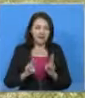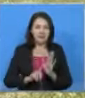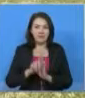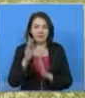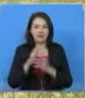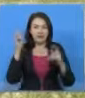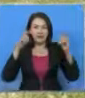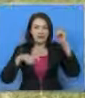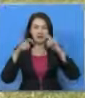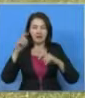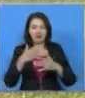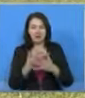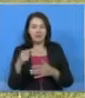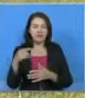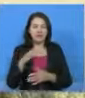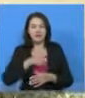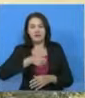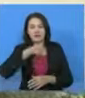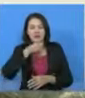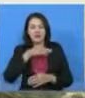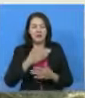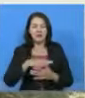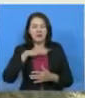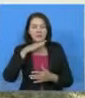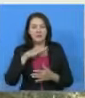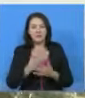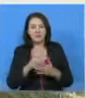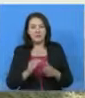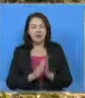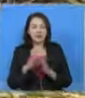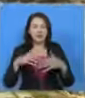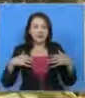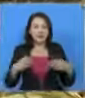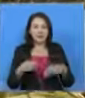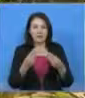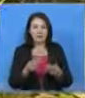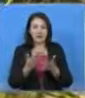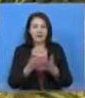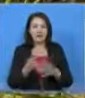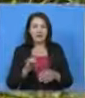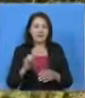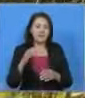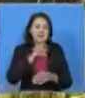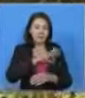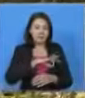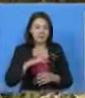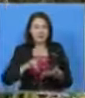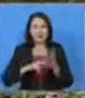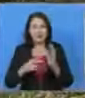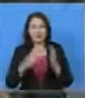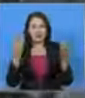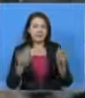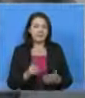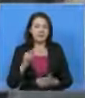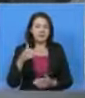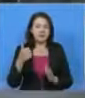Жауын шашының мол түсуі 1,5 жылға жететін мал азығын дайындауға мүмкіндік беріп отыр. Қарғалылық шаруалар осыны сәтті пайдаланбақ. Жоспар бойынша биыл